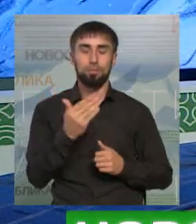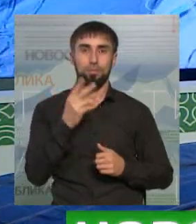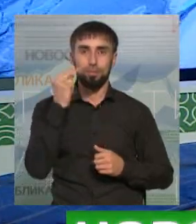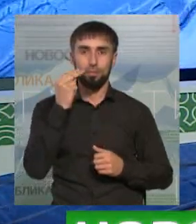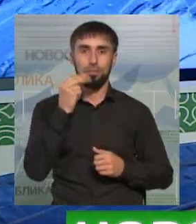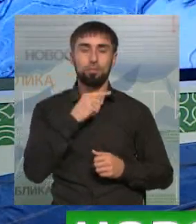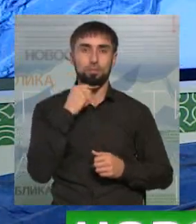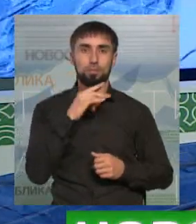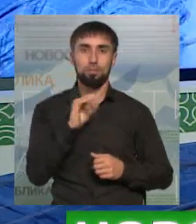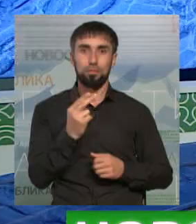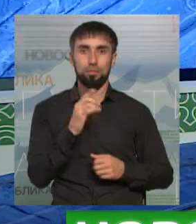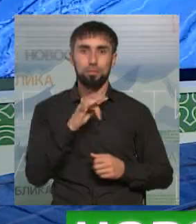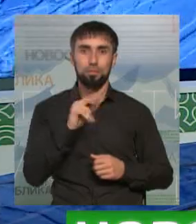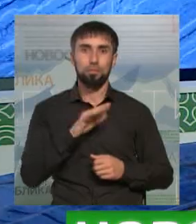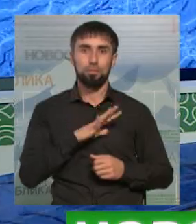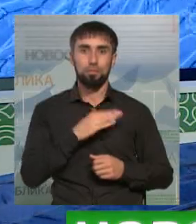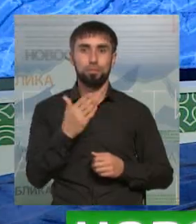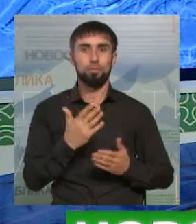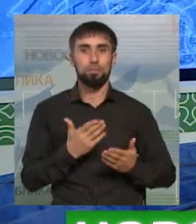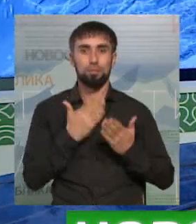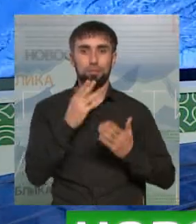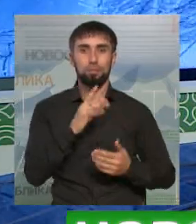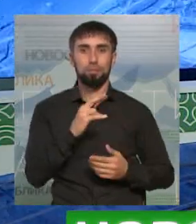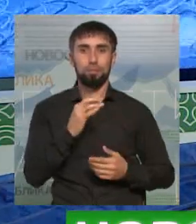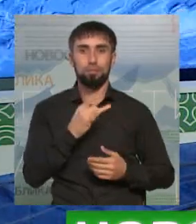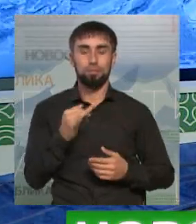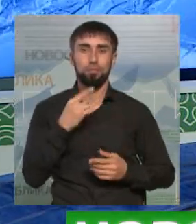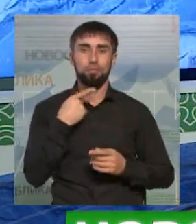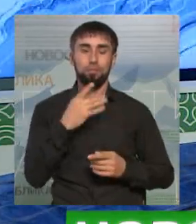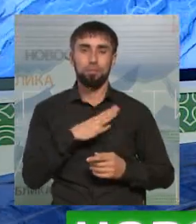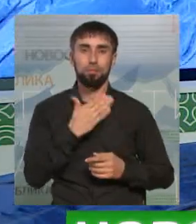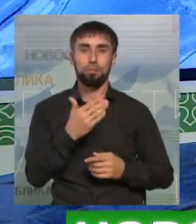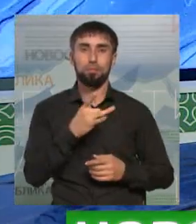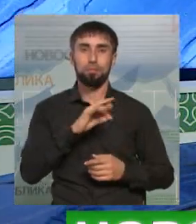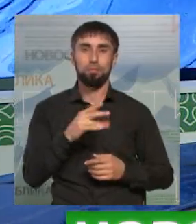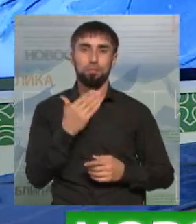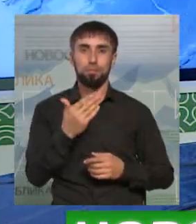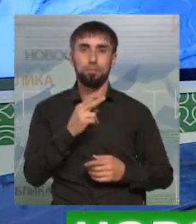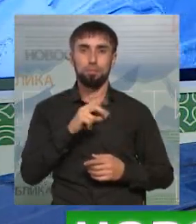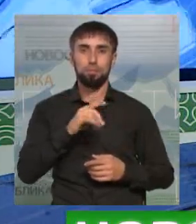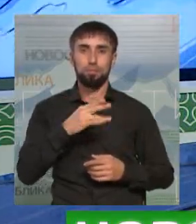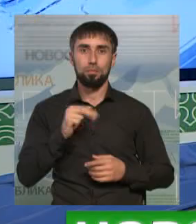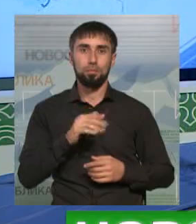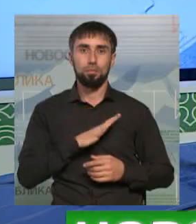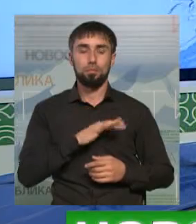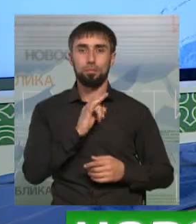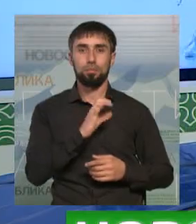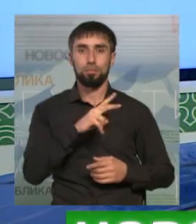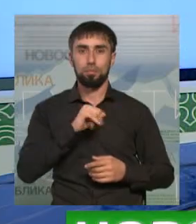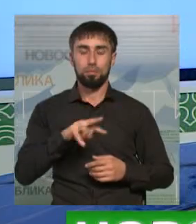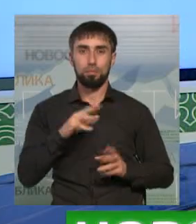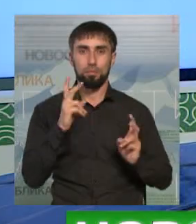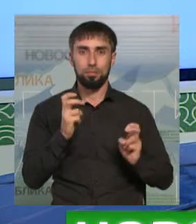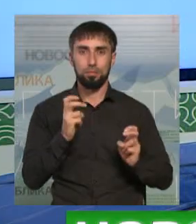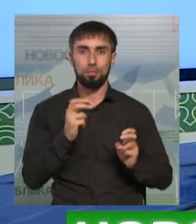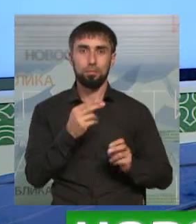Ингушской национальной библиотеке провели читательскую конференцию. Говорили о том, какую роль в творчестве этого классика занимал ислам. В рамках